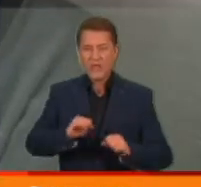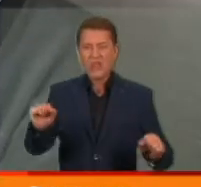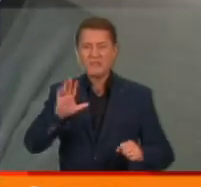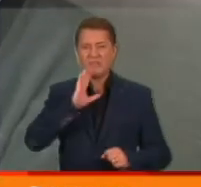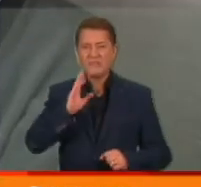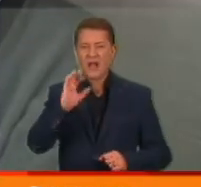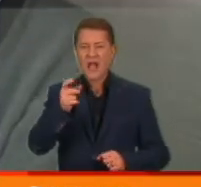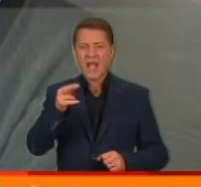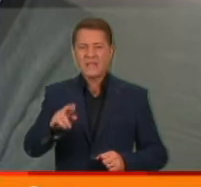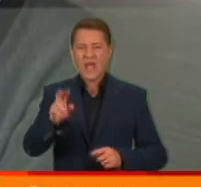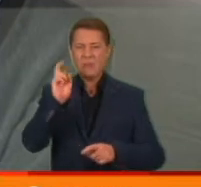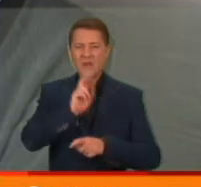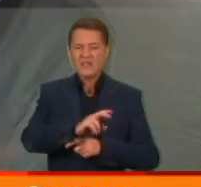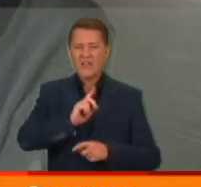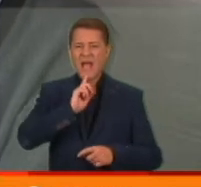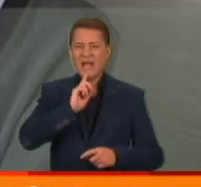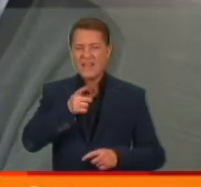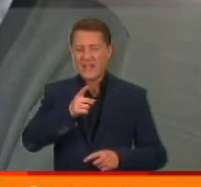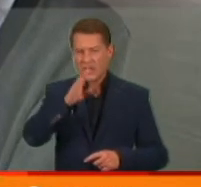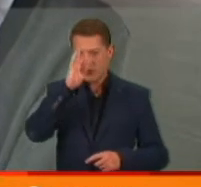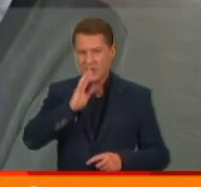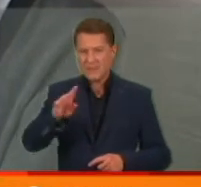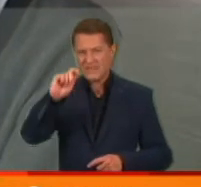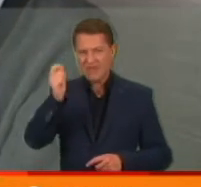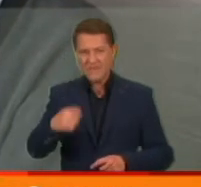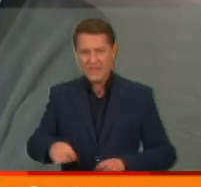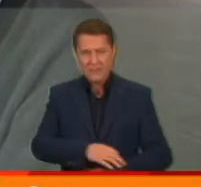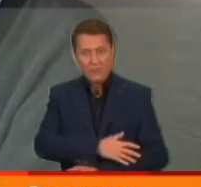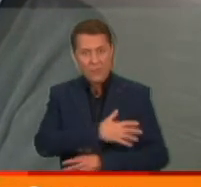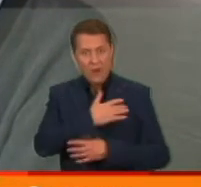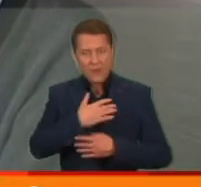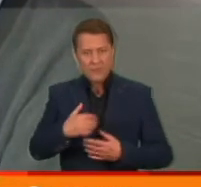пройшла рік і 4 місяці війни. Мурахи по шкірі йдуть, тому що